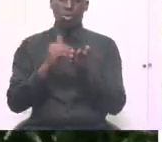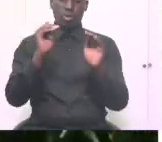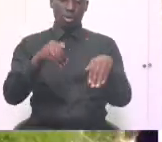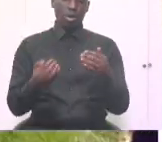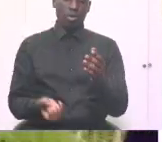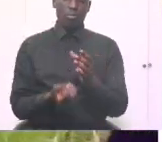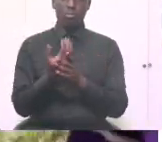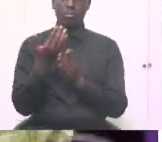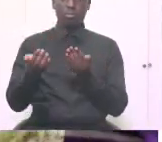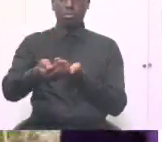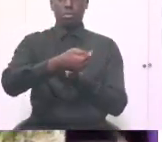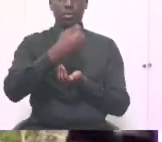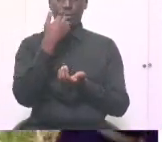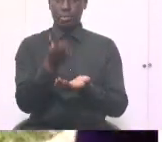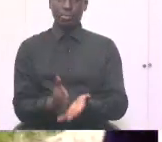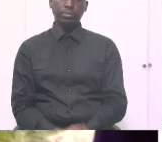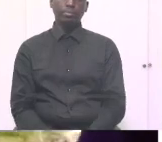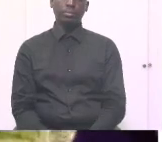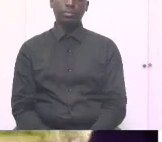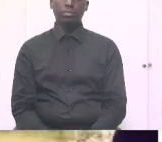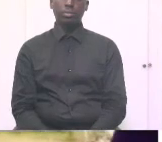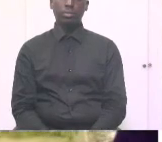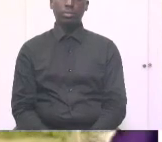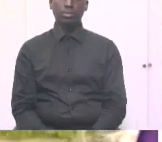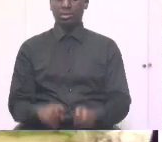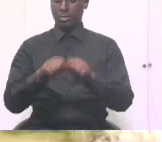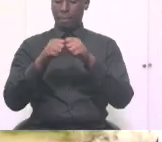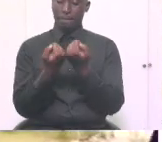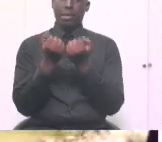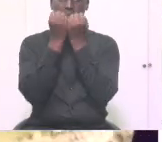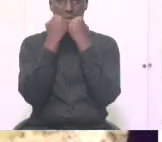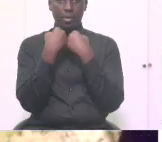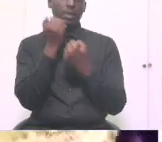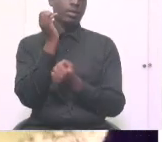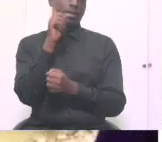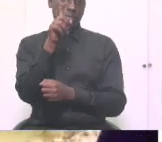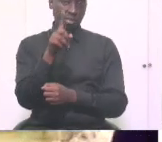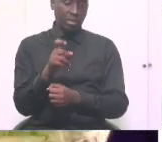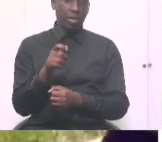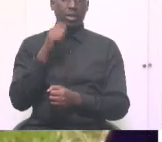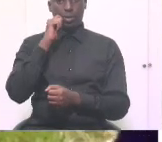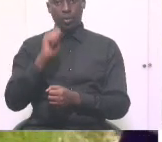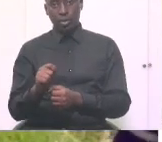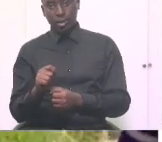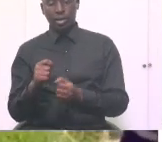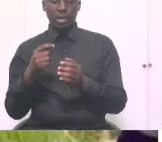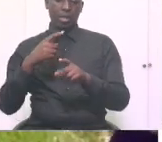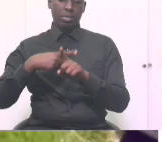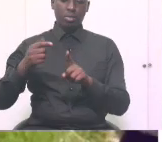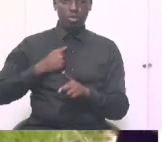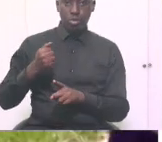asarure. Zihavunagura ibigori, imiceri zirarya, intoryi zirasarura, ibijumba